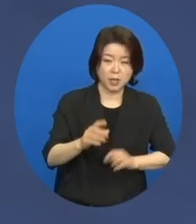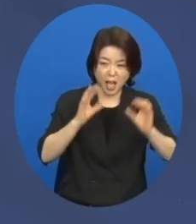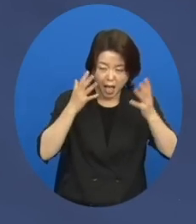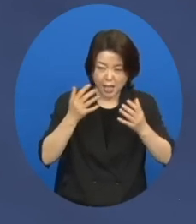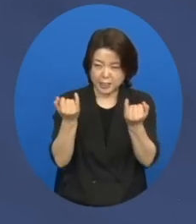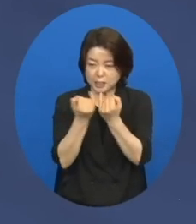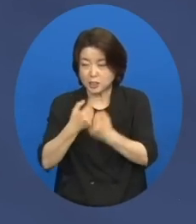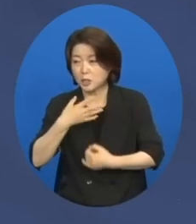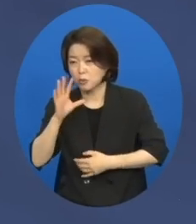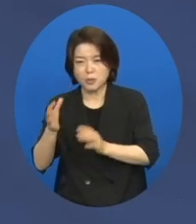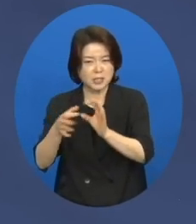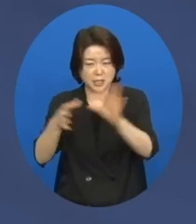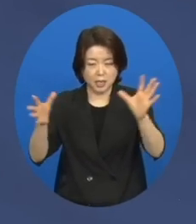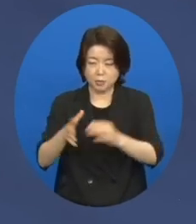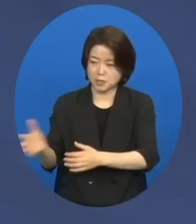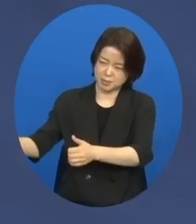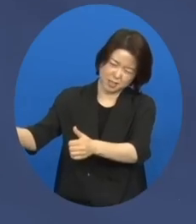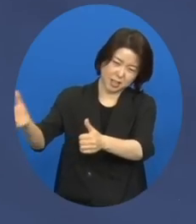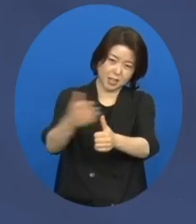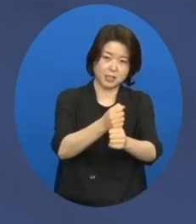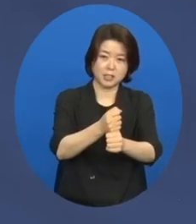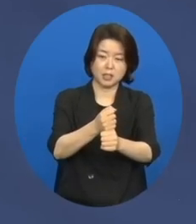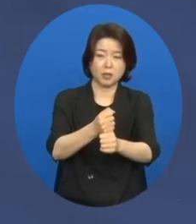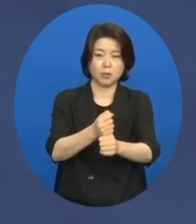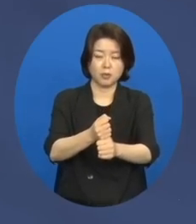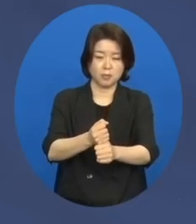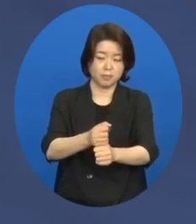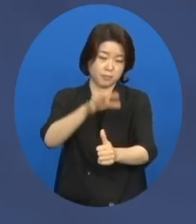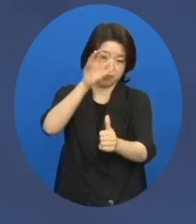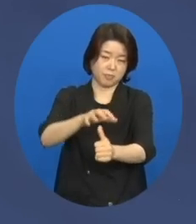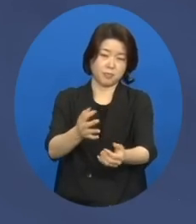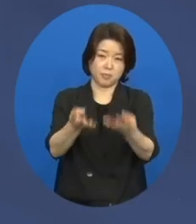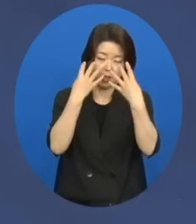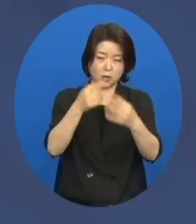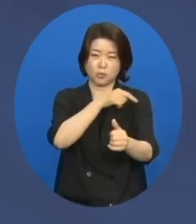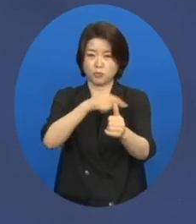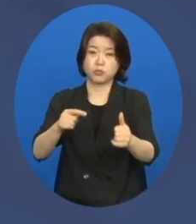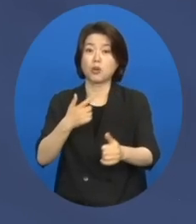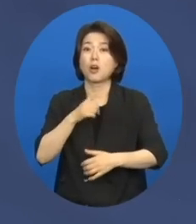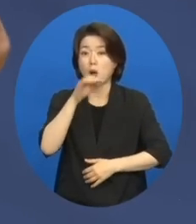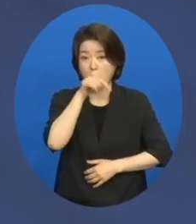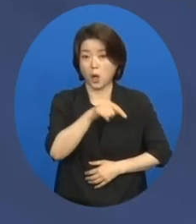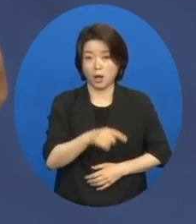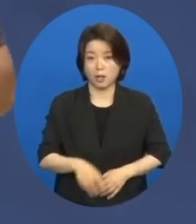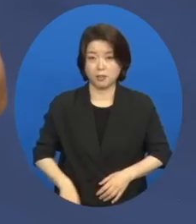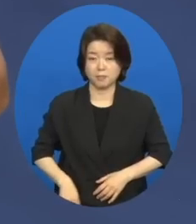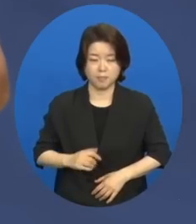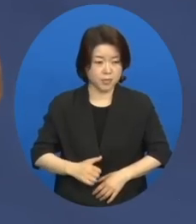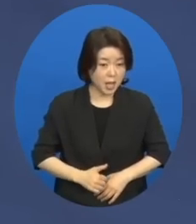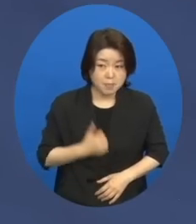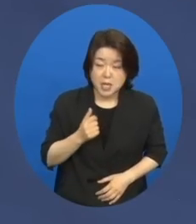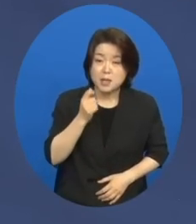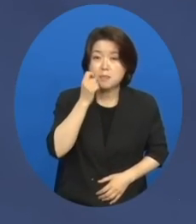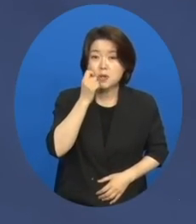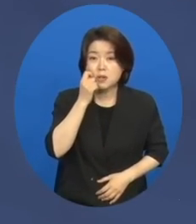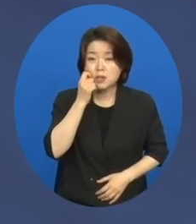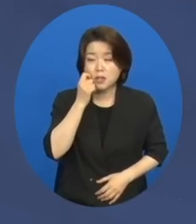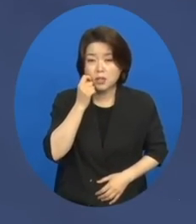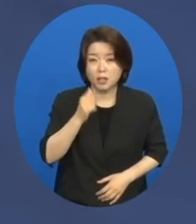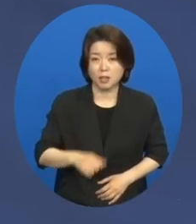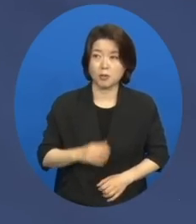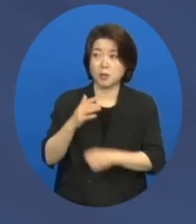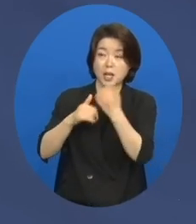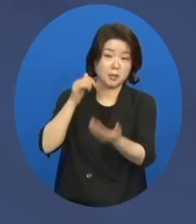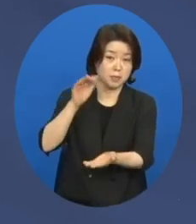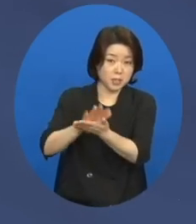노인이고 상관없이 샅샅이 잡아다가 감옥에 쳐넣고 죽이고 했습니다. 그리고 그 분을 못 이겨서 하나님에 대한